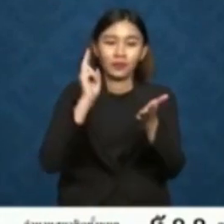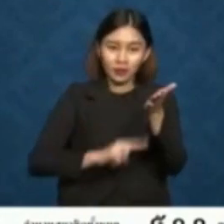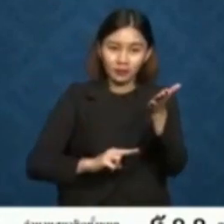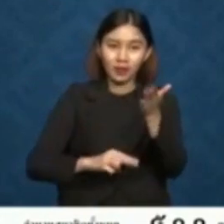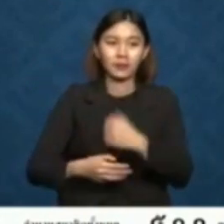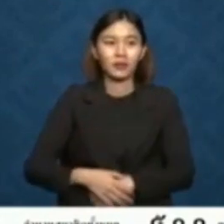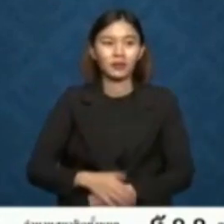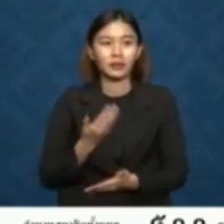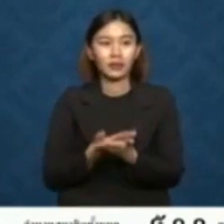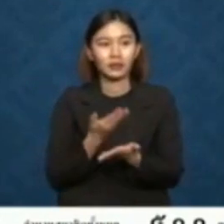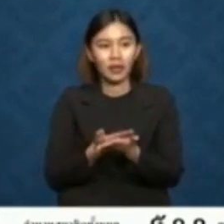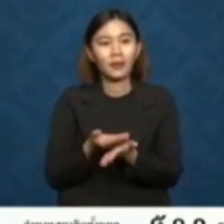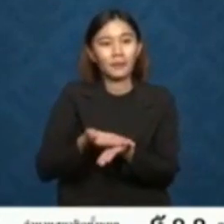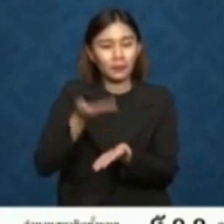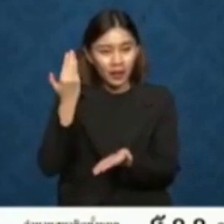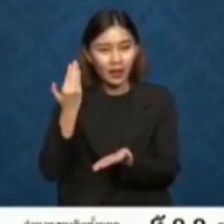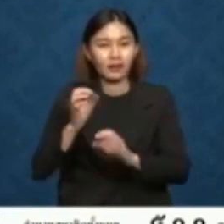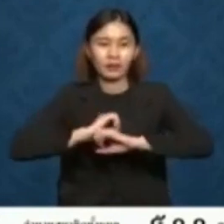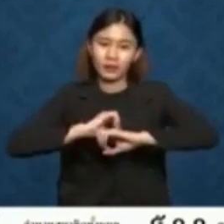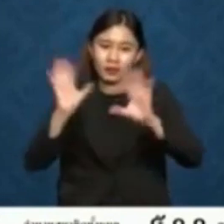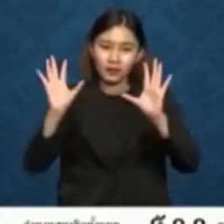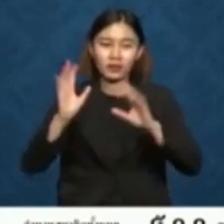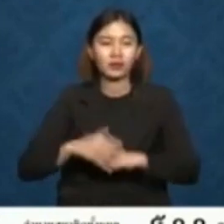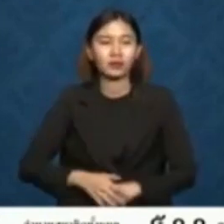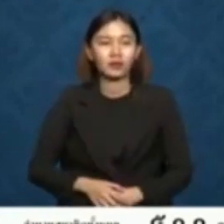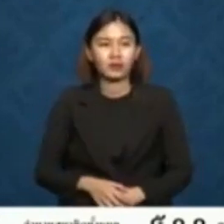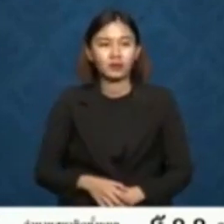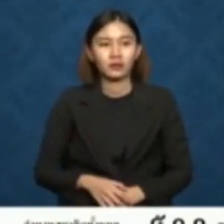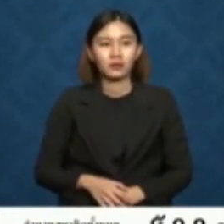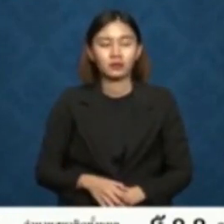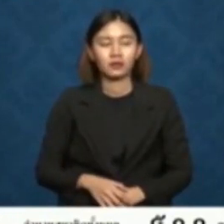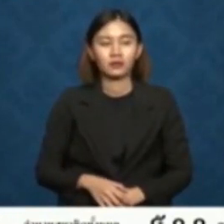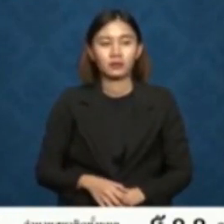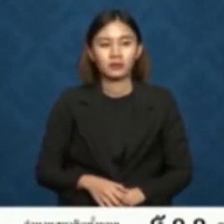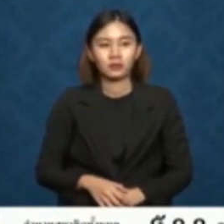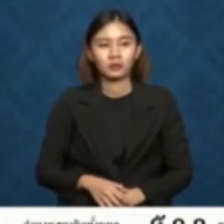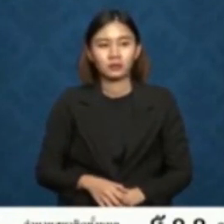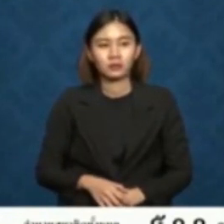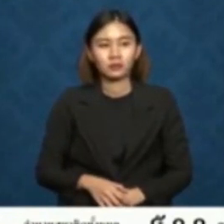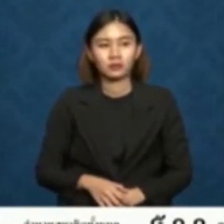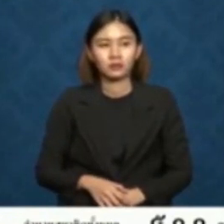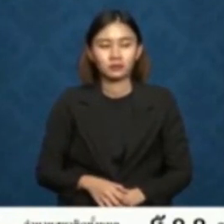ซึ่งได้กำหนดค่าปรับนะครับเป็นจำนวนเงินที่สูงไว้อย่างชัดเจน